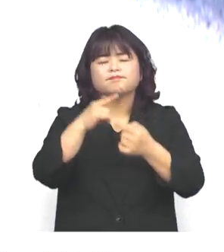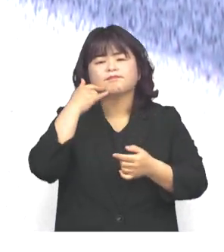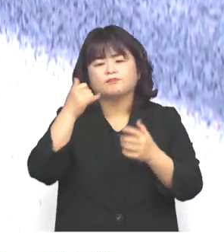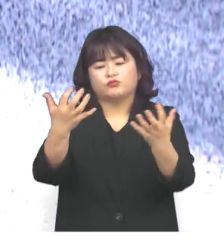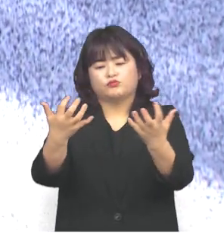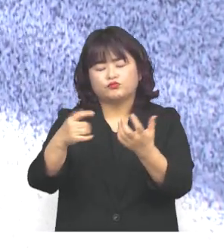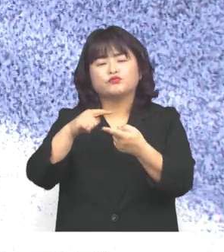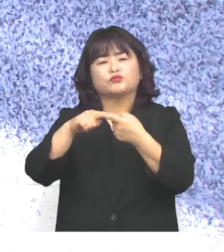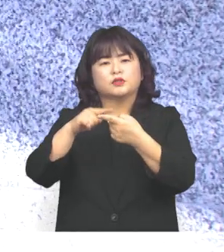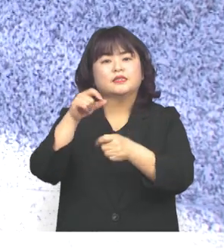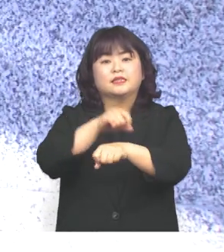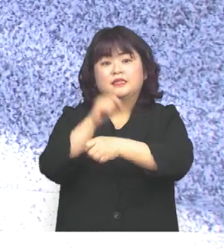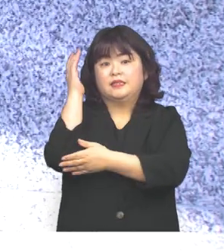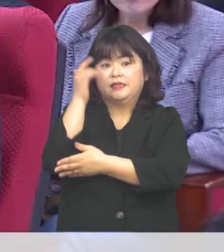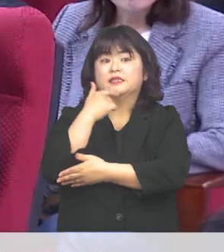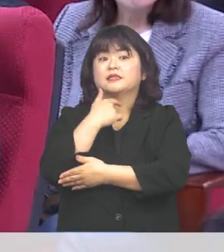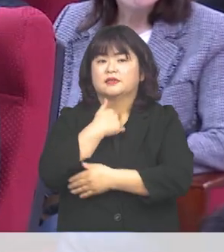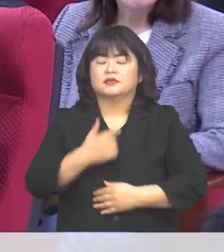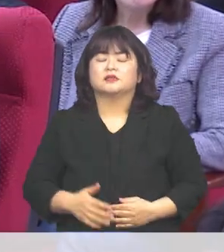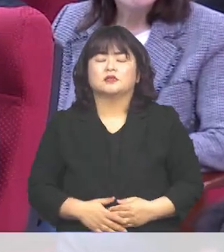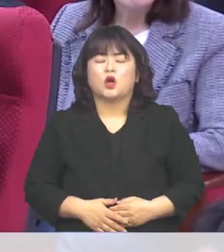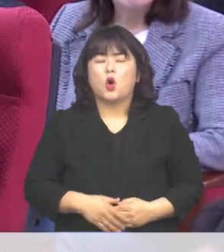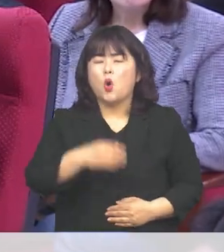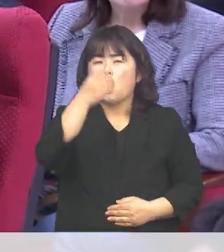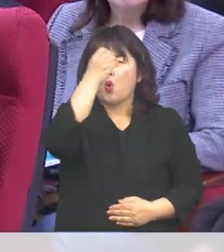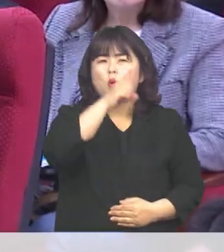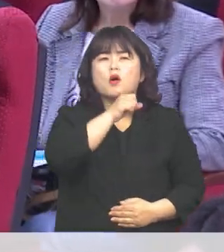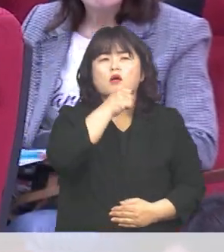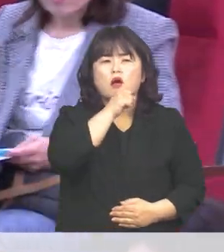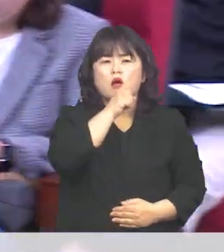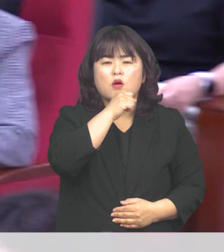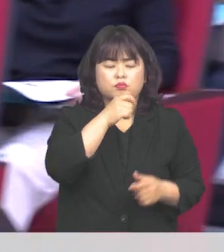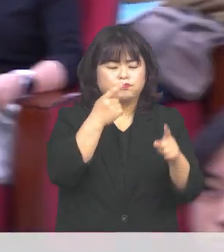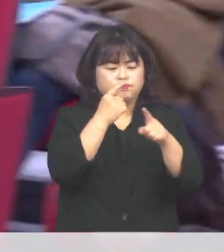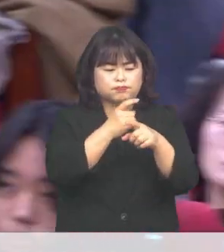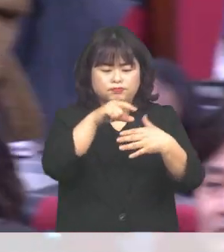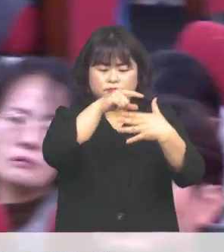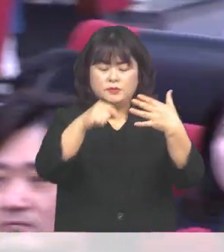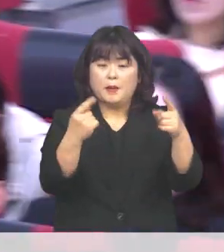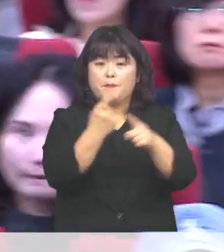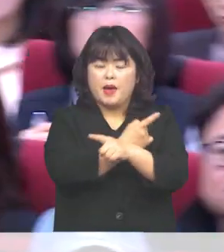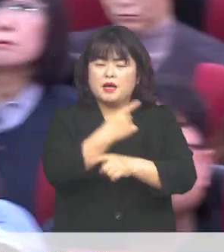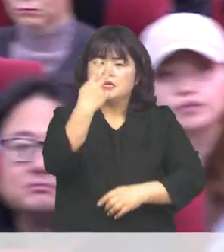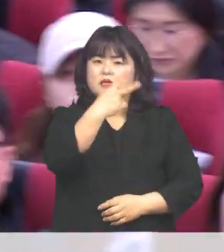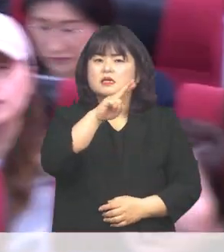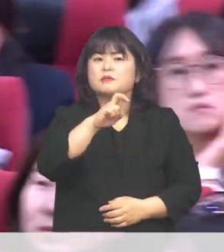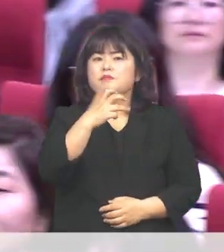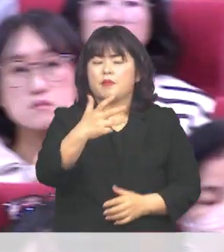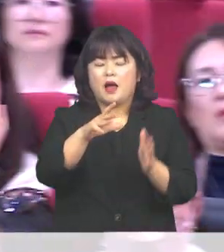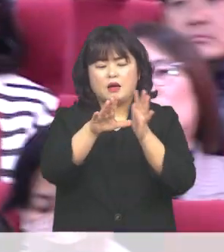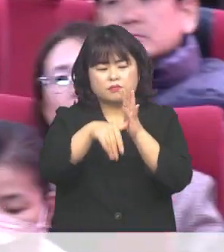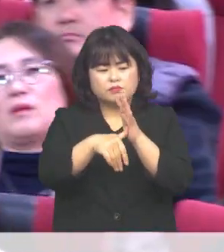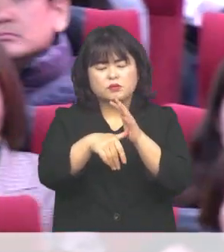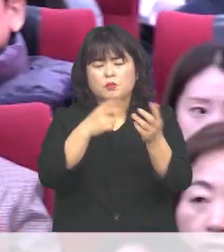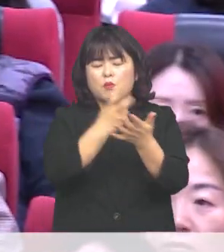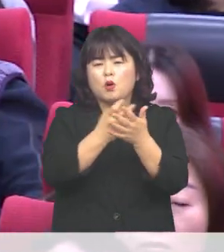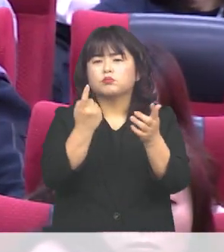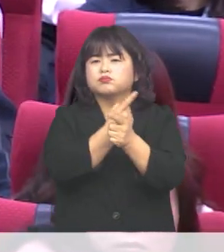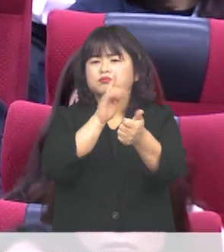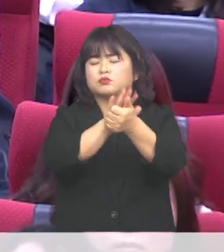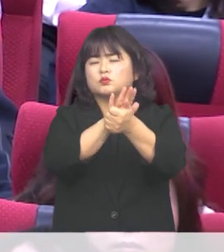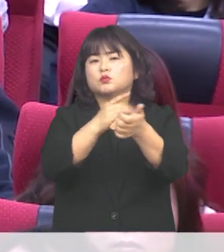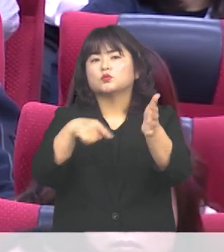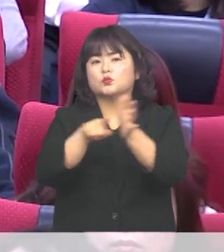특강을 개최했습니다. 이번 특강은 고교학점제 전면 시행과 2028년도 대학 입시제도 개편에 대한